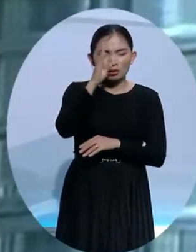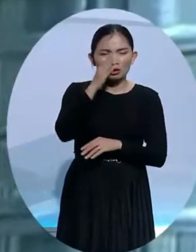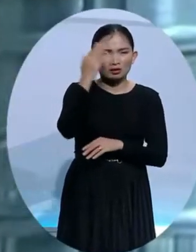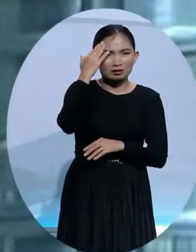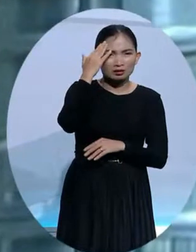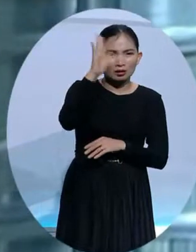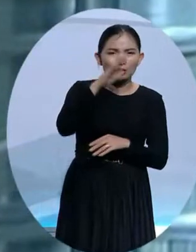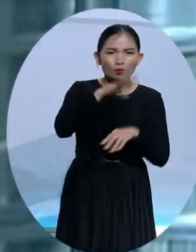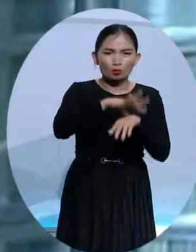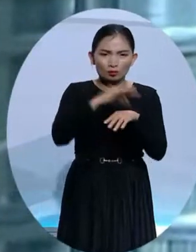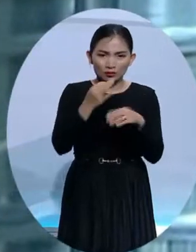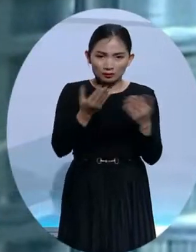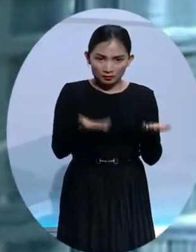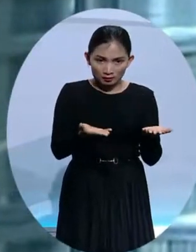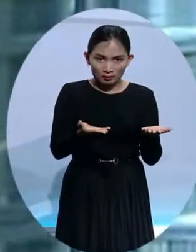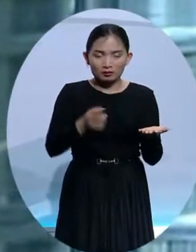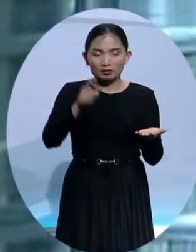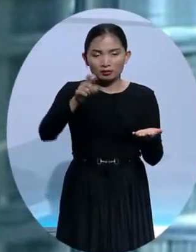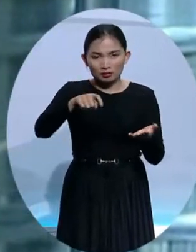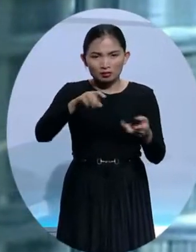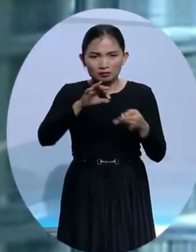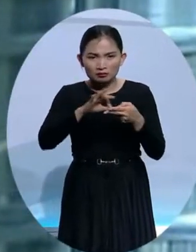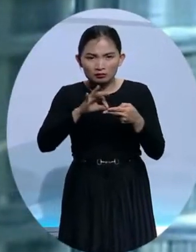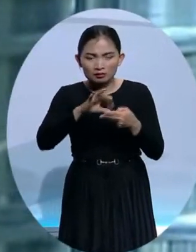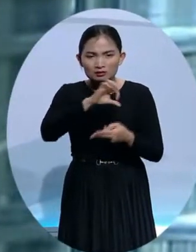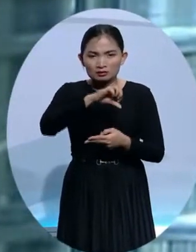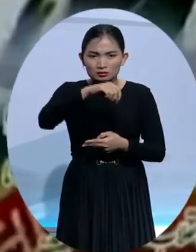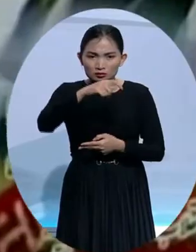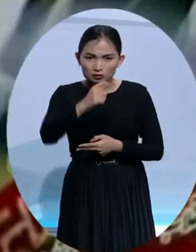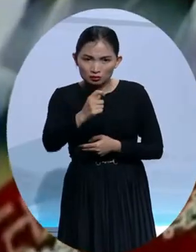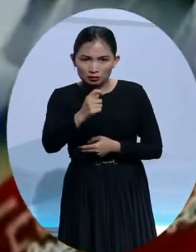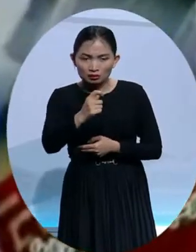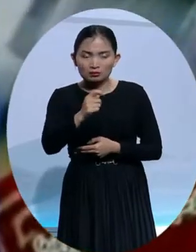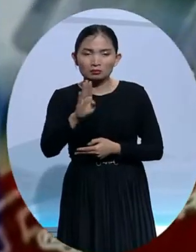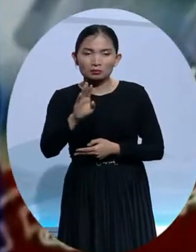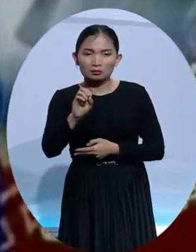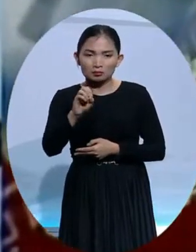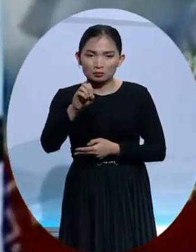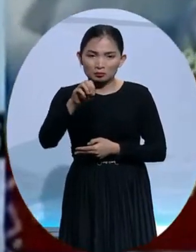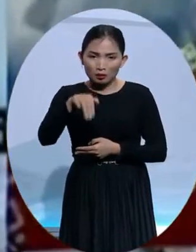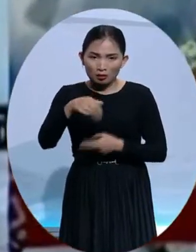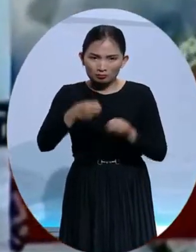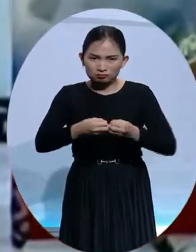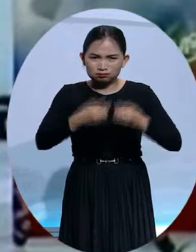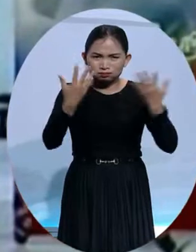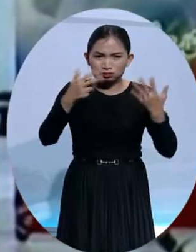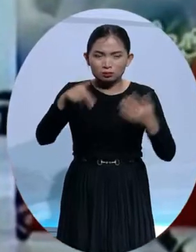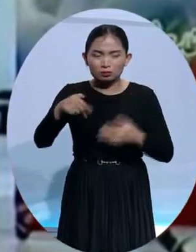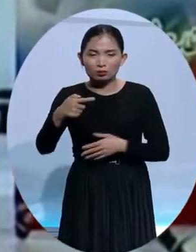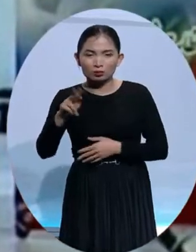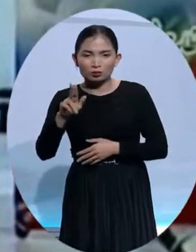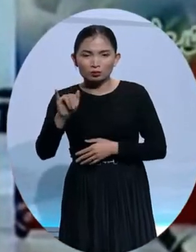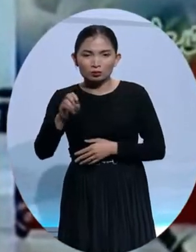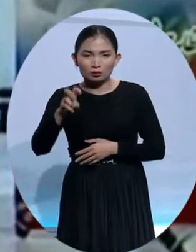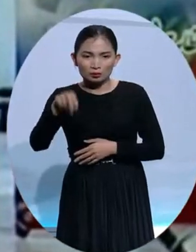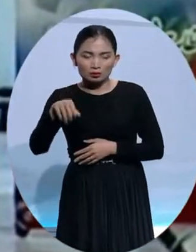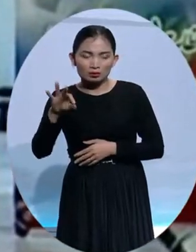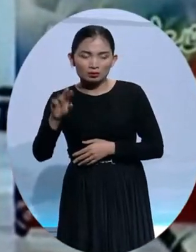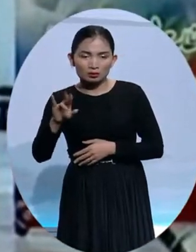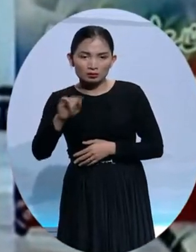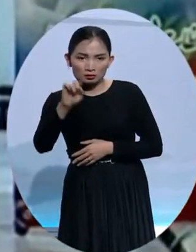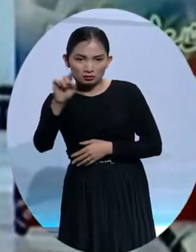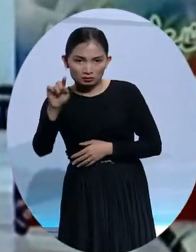thuật để sản xuất một quả bom nguyên tử, nhưng không có ý định làm điều này. Ngay sau đó, người đứng đầu cơ quan giám sát hạt nhân của Liên Hiệp Quốc hy vọng